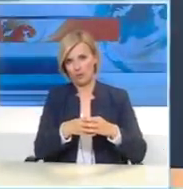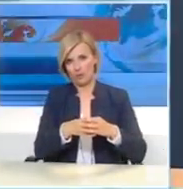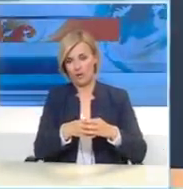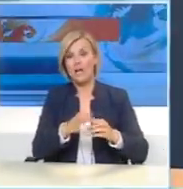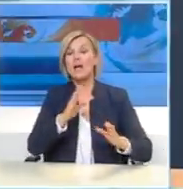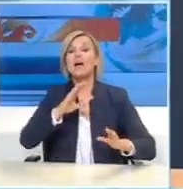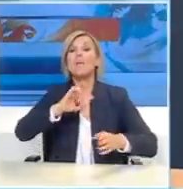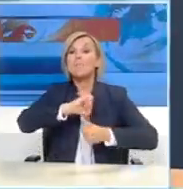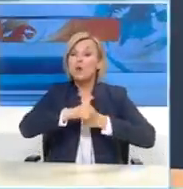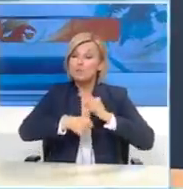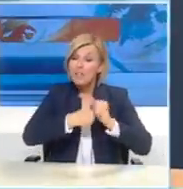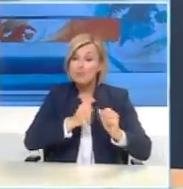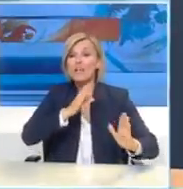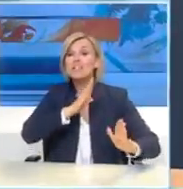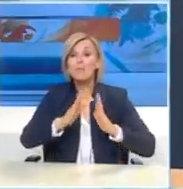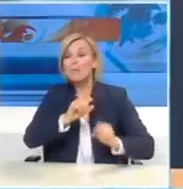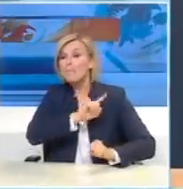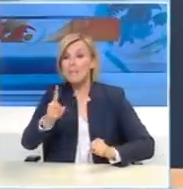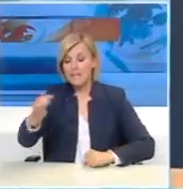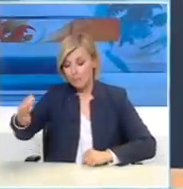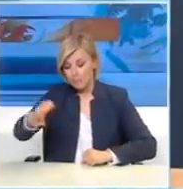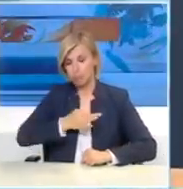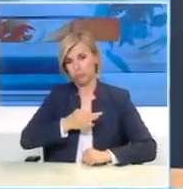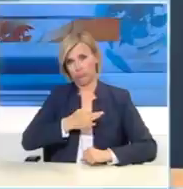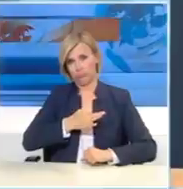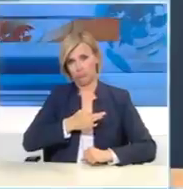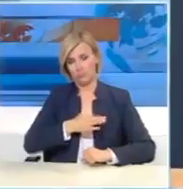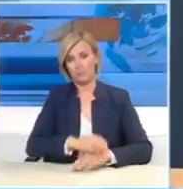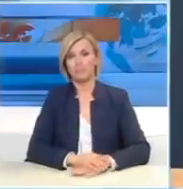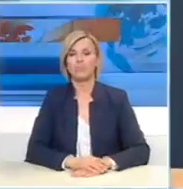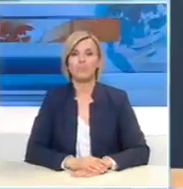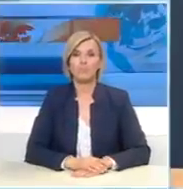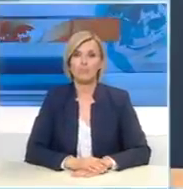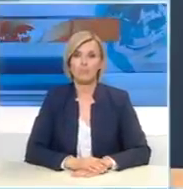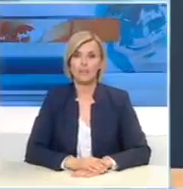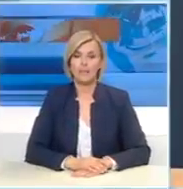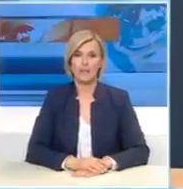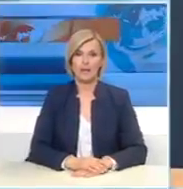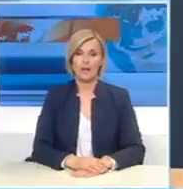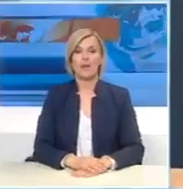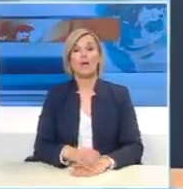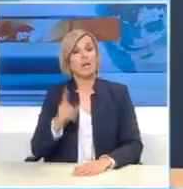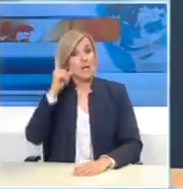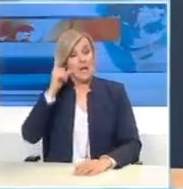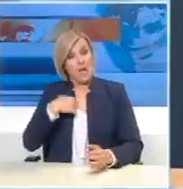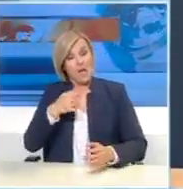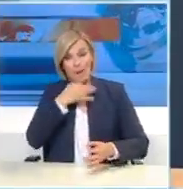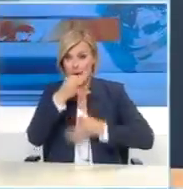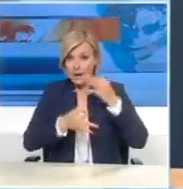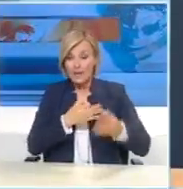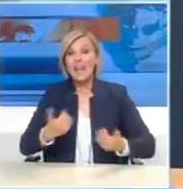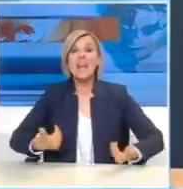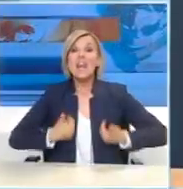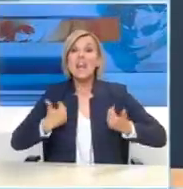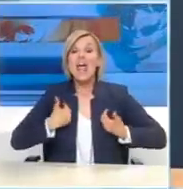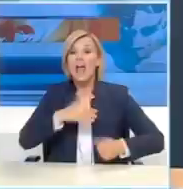στον ιό. Έχουμε ξαναπεί ότι είναι πολύ λιγότερο ευπαθείς ομάδες οι νέοι άνθρωποι και φυσικά οι